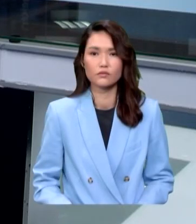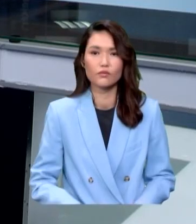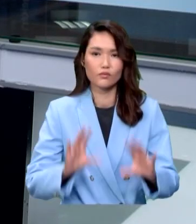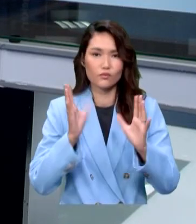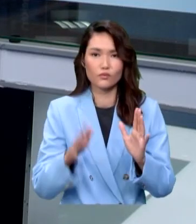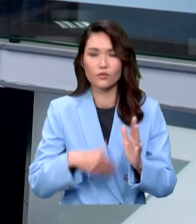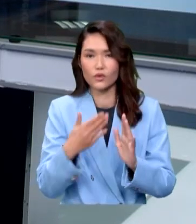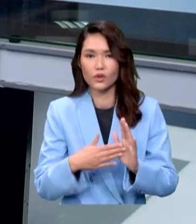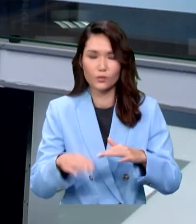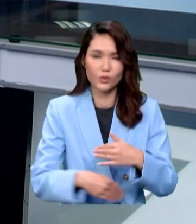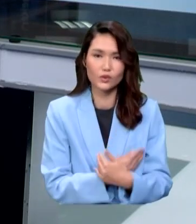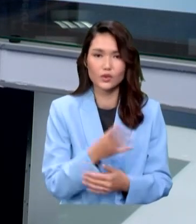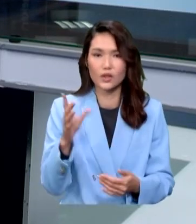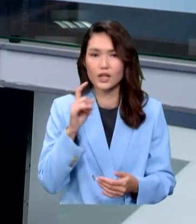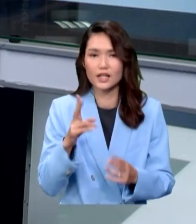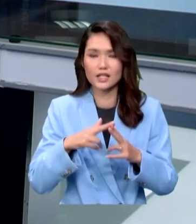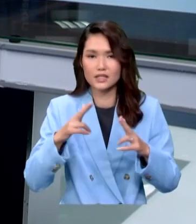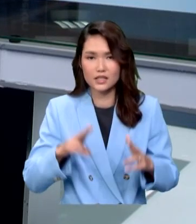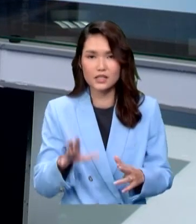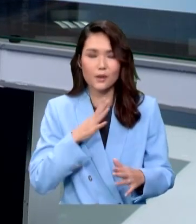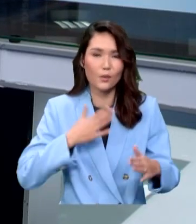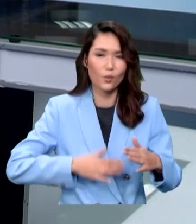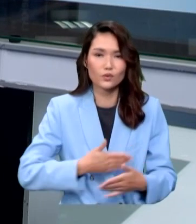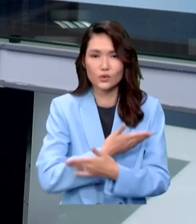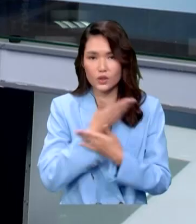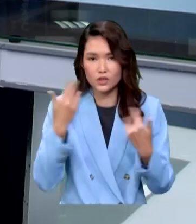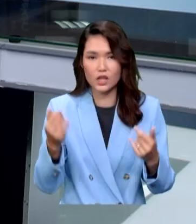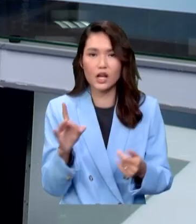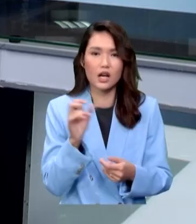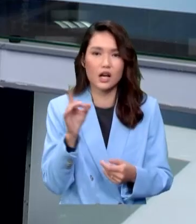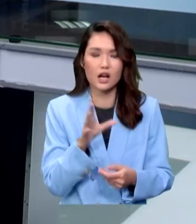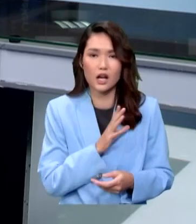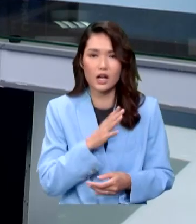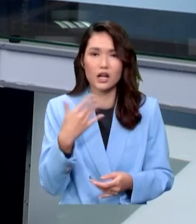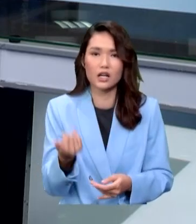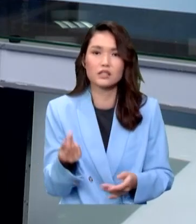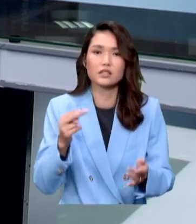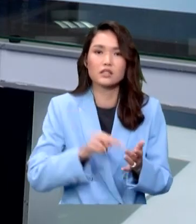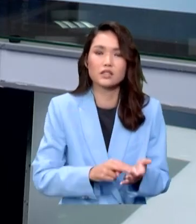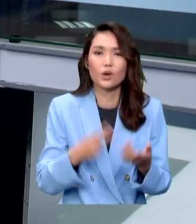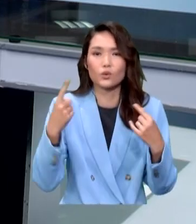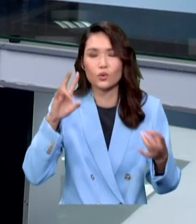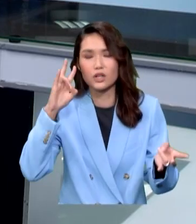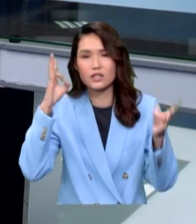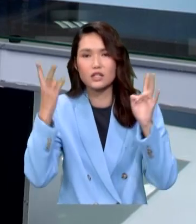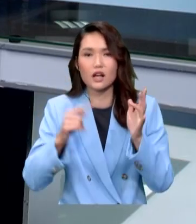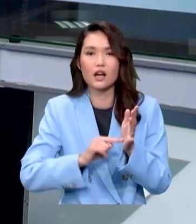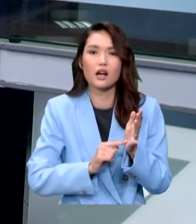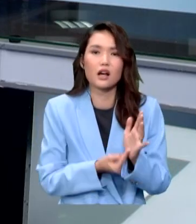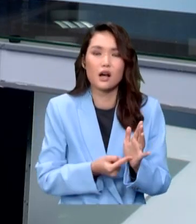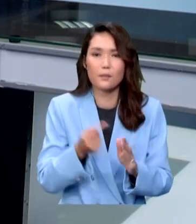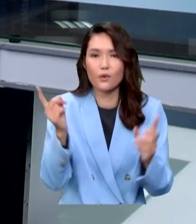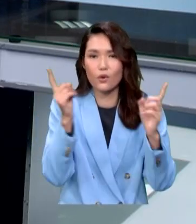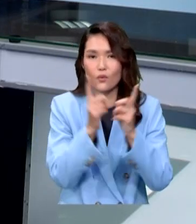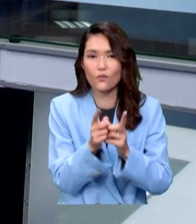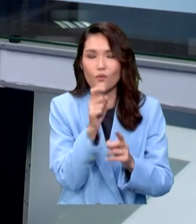Ситуация вокруг новой канализационной станции в Астане не успокаивается. В этот раз жильцы домов, расположенных вблизи скандального объекта, провели